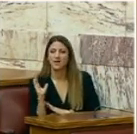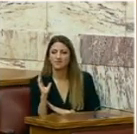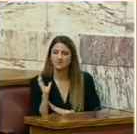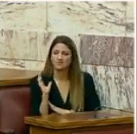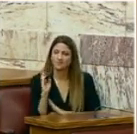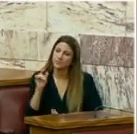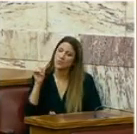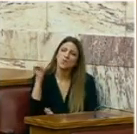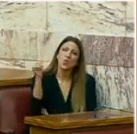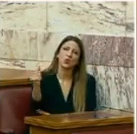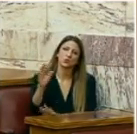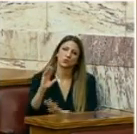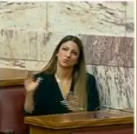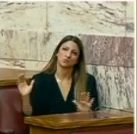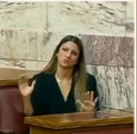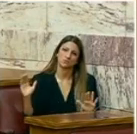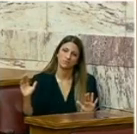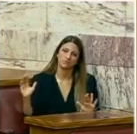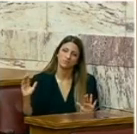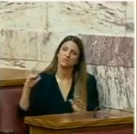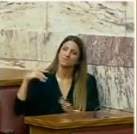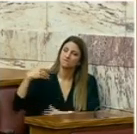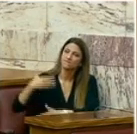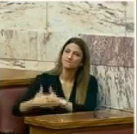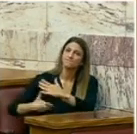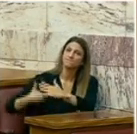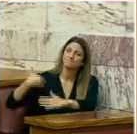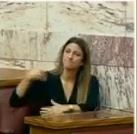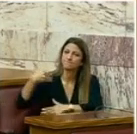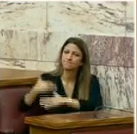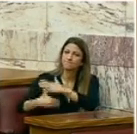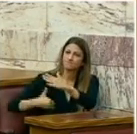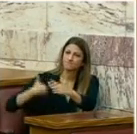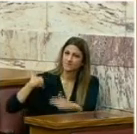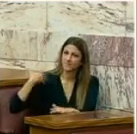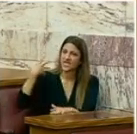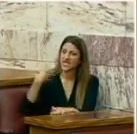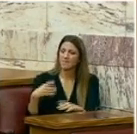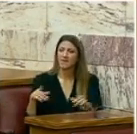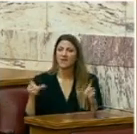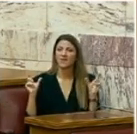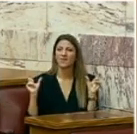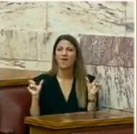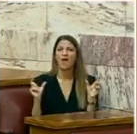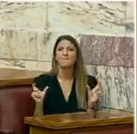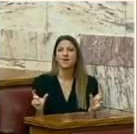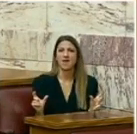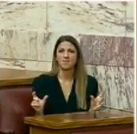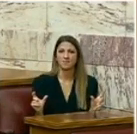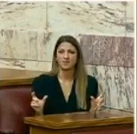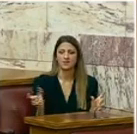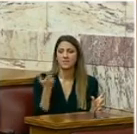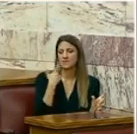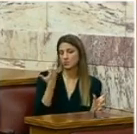γραμμή άμυνας του συστήματος, η πρώτη γραμμή, η επιθετική